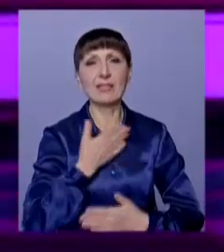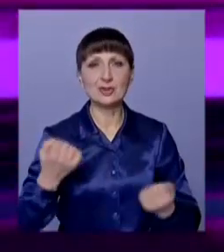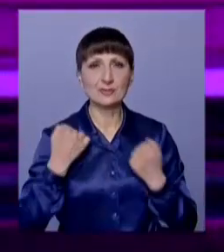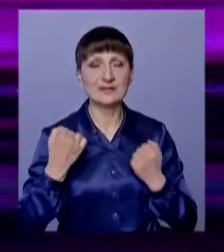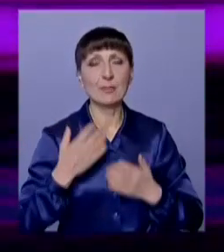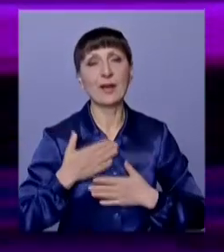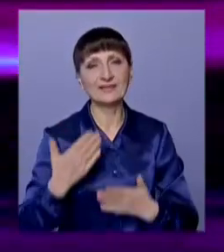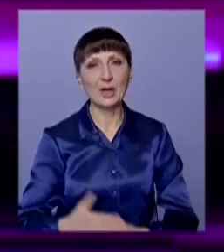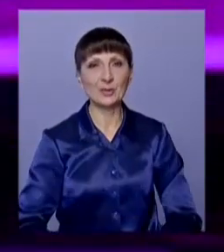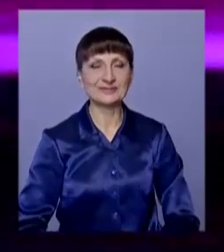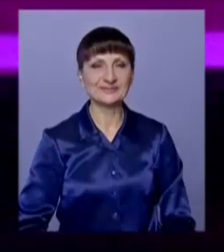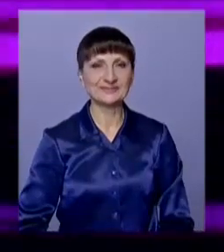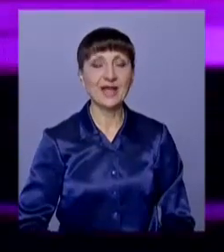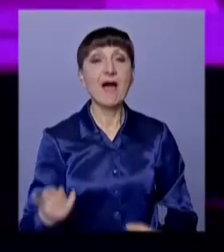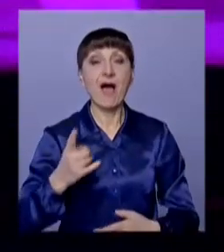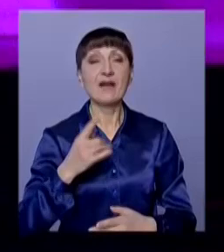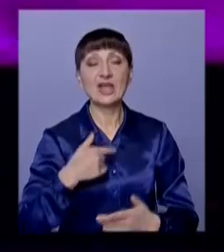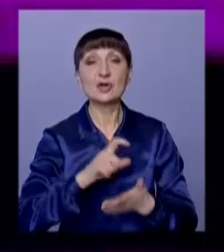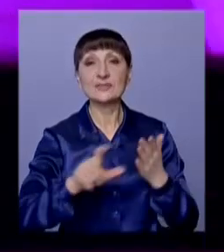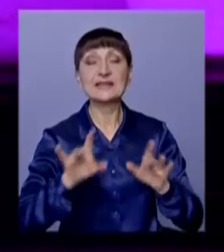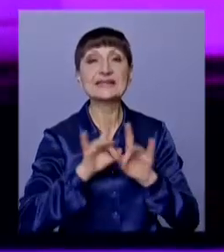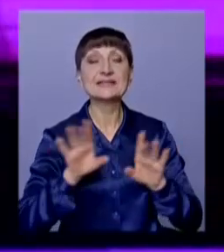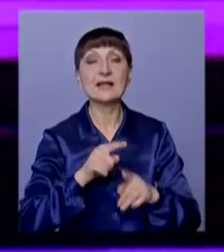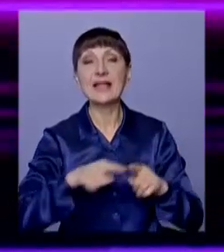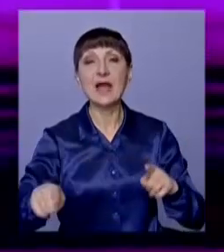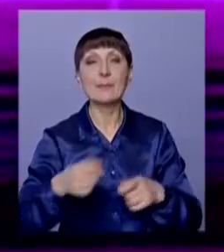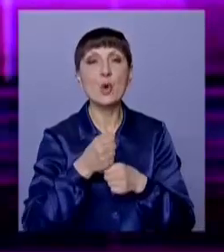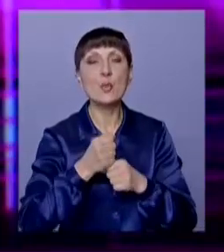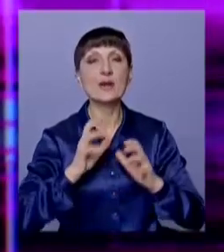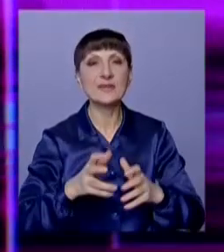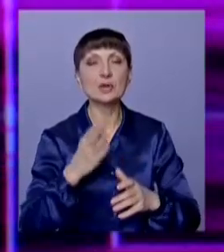Благодарю. Рашид Ильясов рассказал об этапе Кубка мира по шорт-треку, проходящем в Алматы.